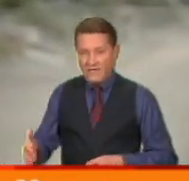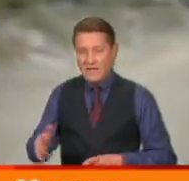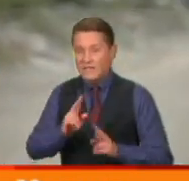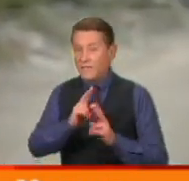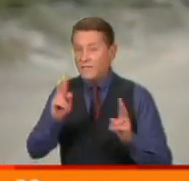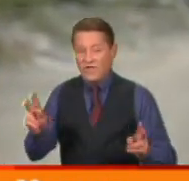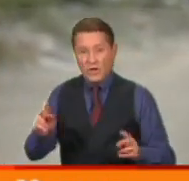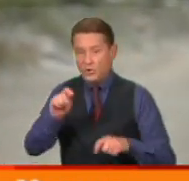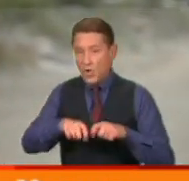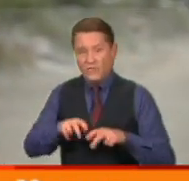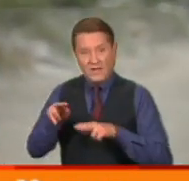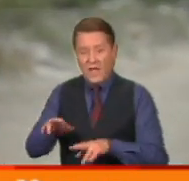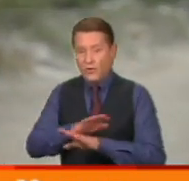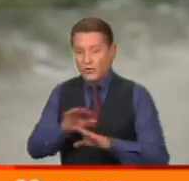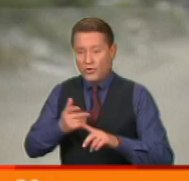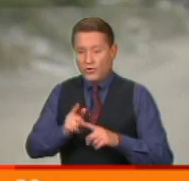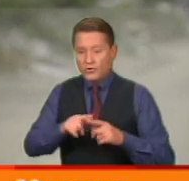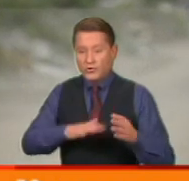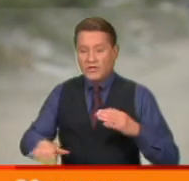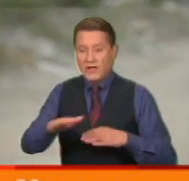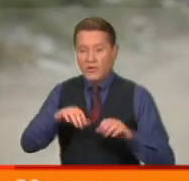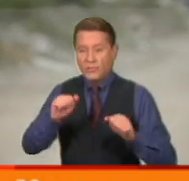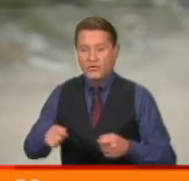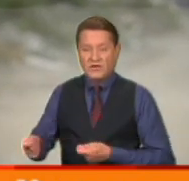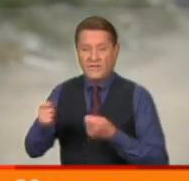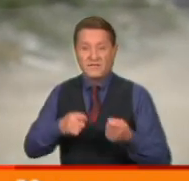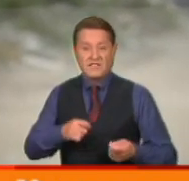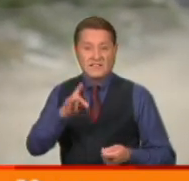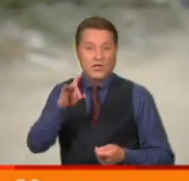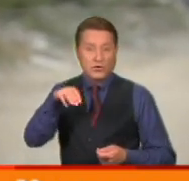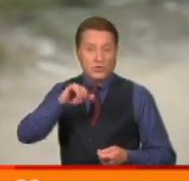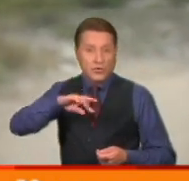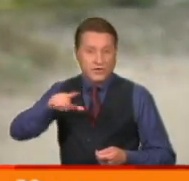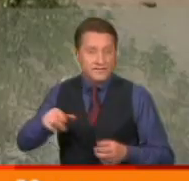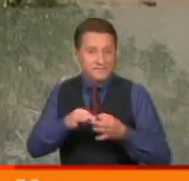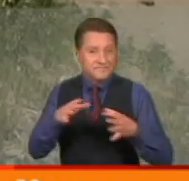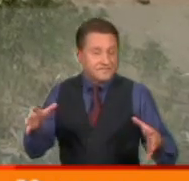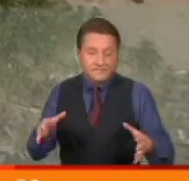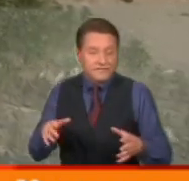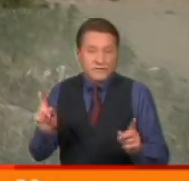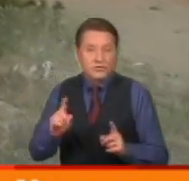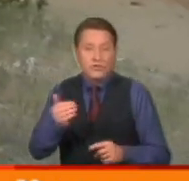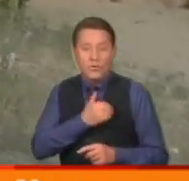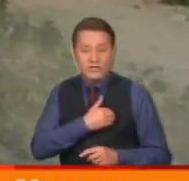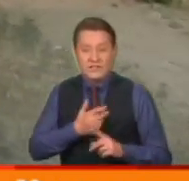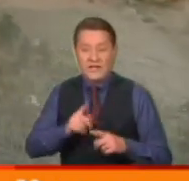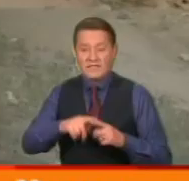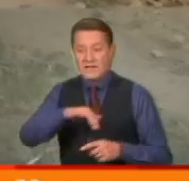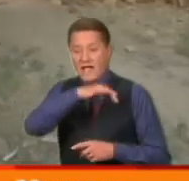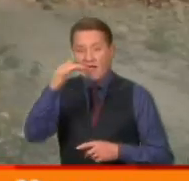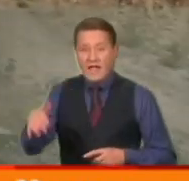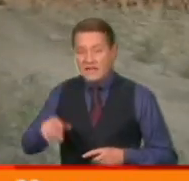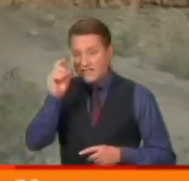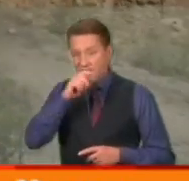контролює цю ділянку, то по факту сюди може вивезти і ртуть, і радіоактивні відходи, що хочеш. Саме на це звалище на Позняках Олександр